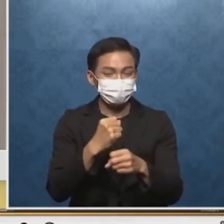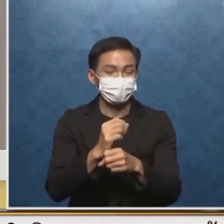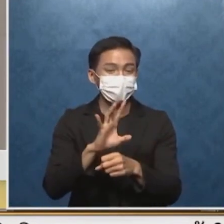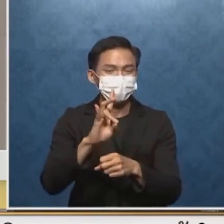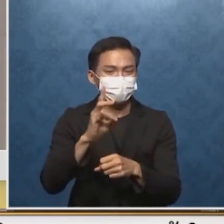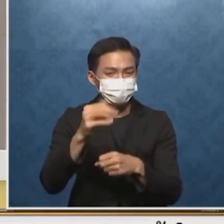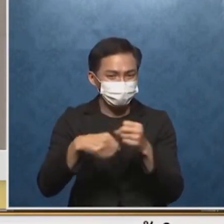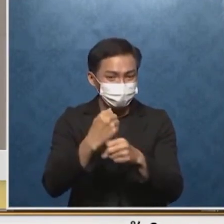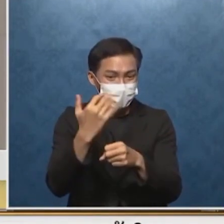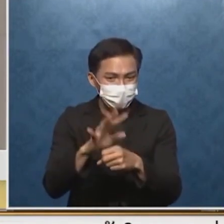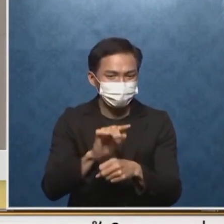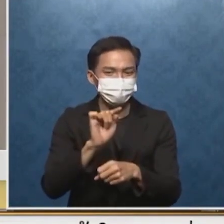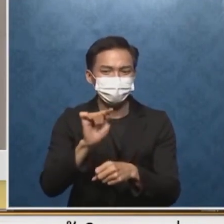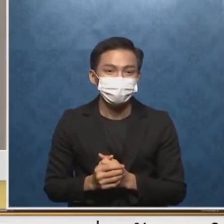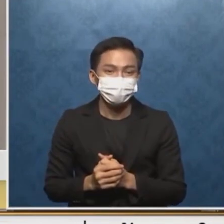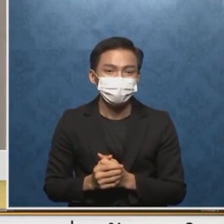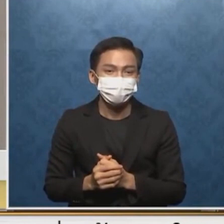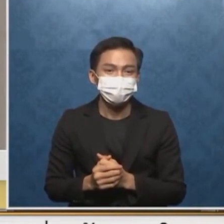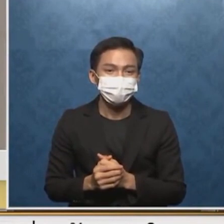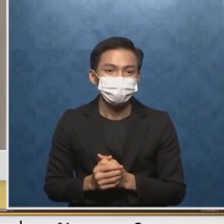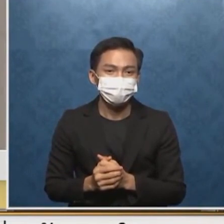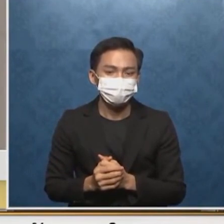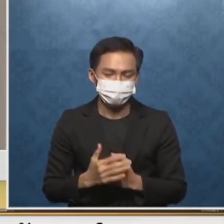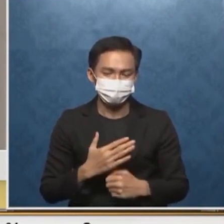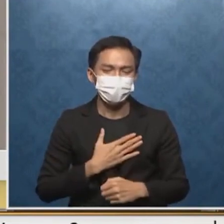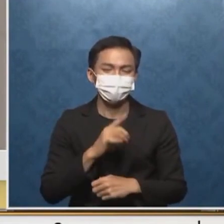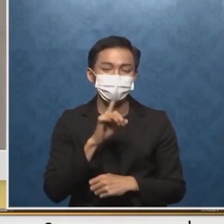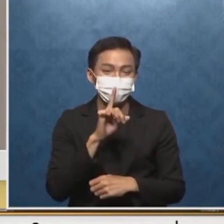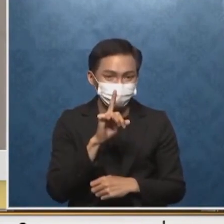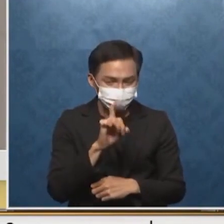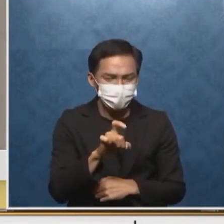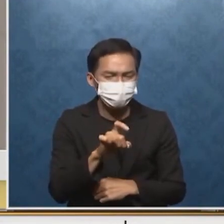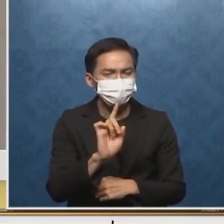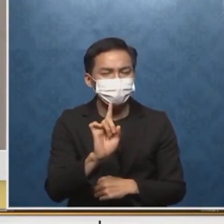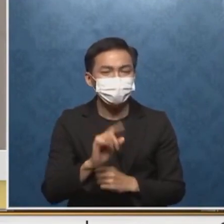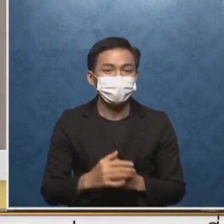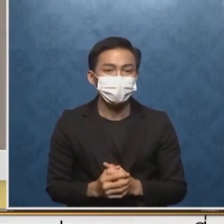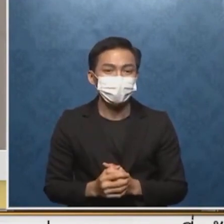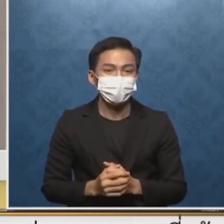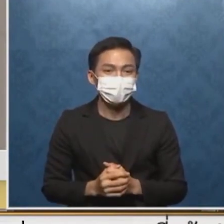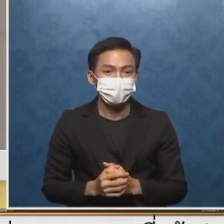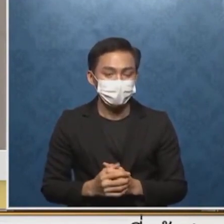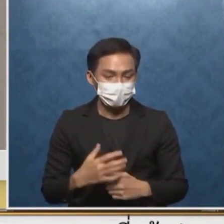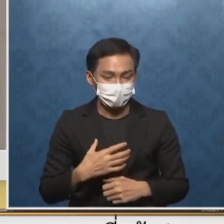ม่ได้7ปีแล้วจุดๆๆผมมาถามต่อให้ว่าวันนี้จะเอาอีก7